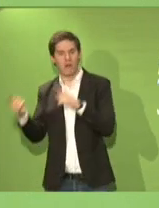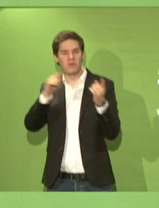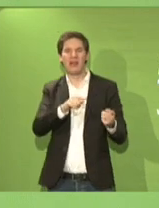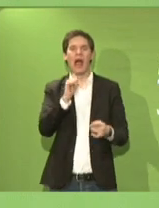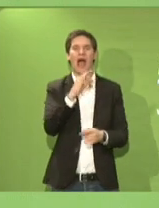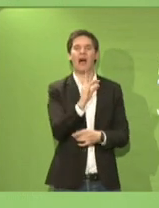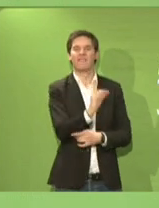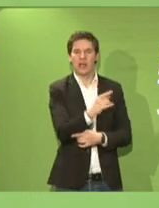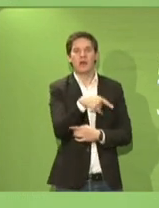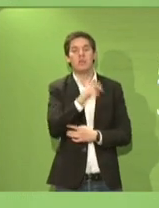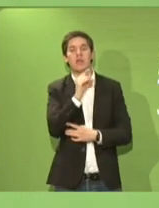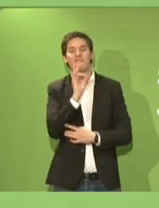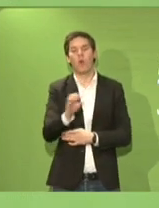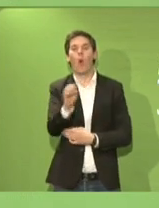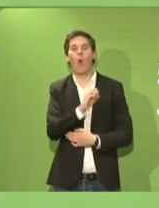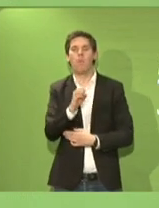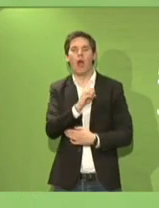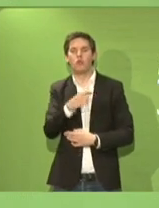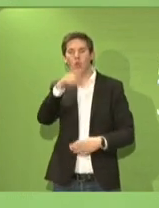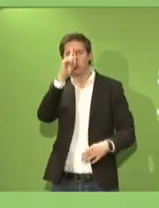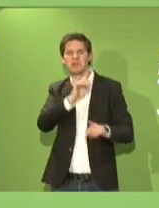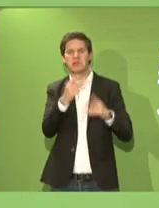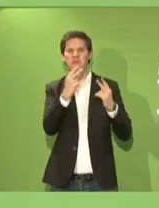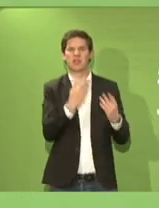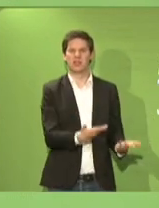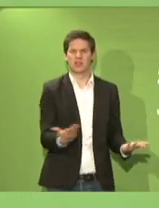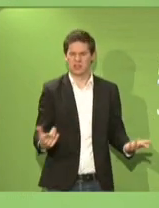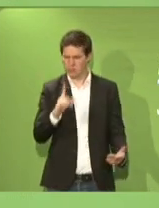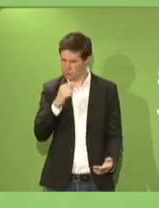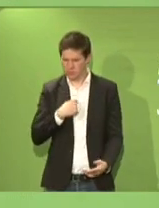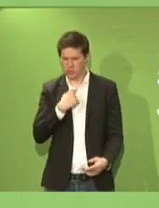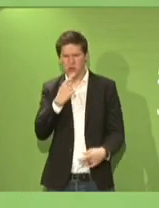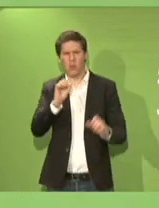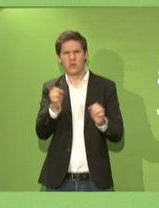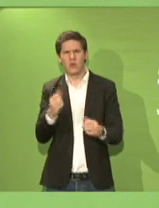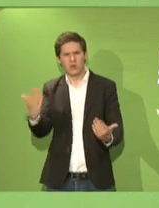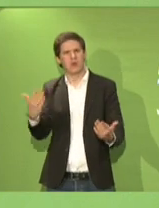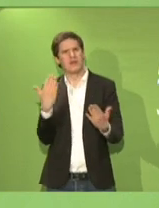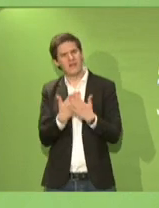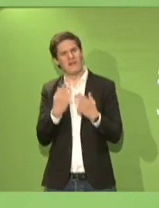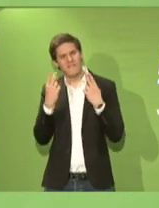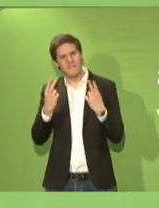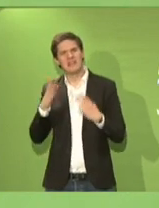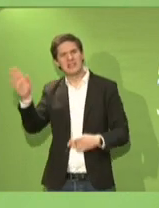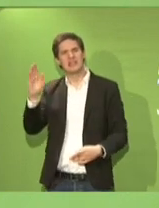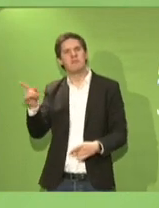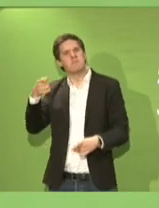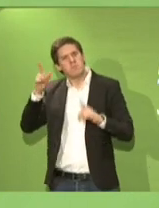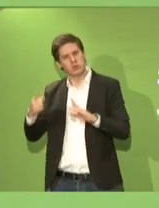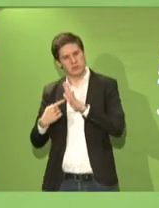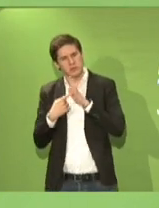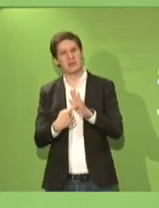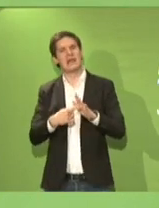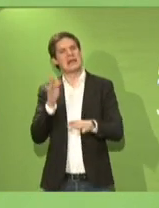im Unionskontext in Deutschland keine Rolle. Das ist unglaubwürdig. Wir verlangen, dass die CDU, dass die Union hier eine klare Position gegen die AfD bezieht,